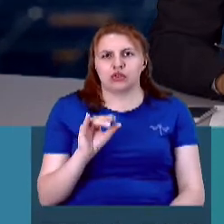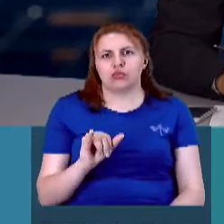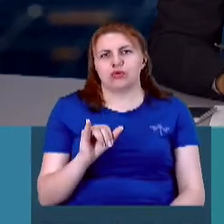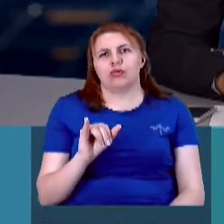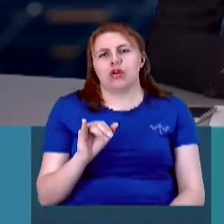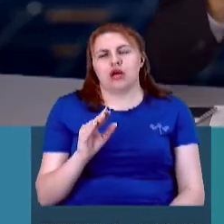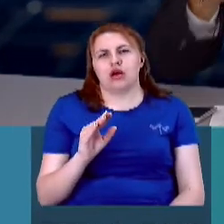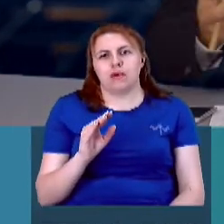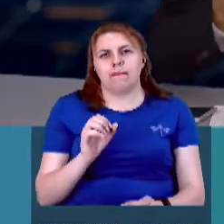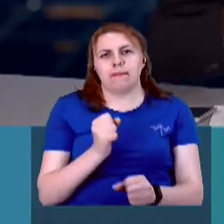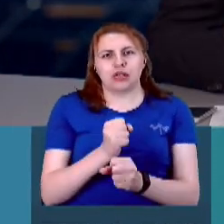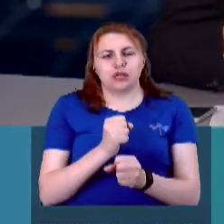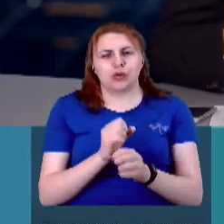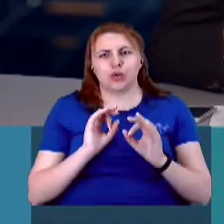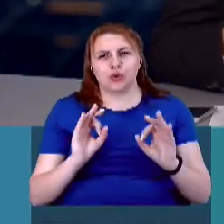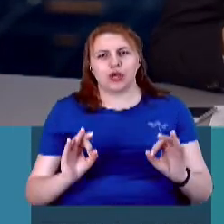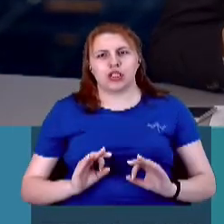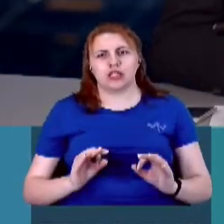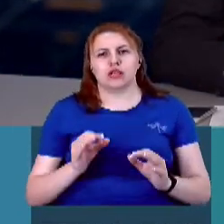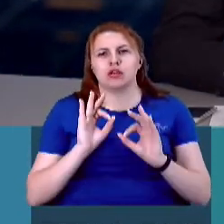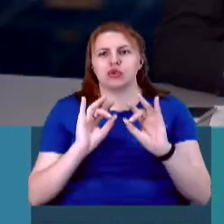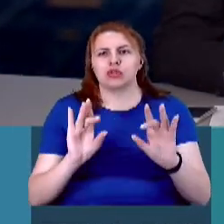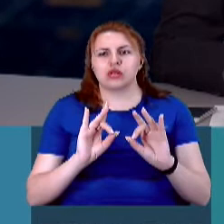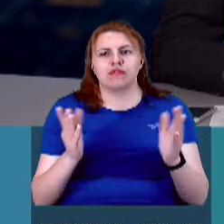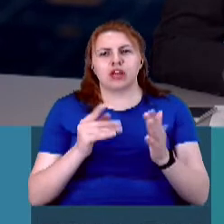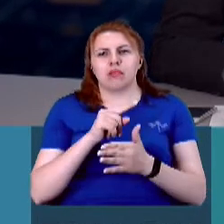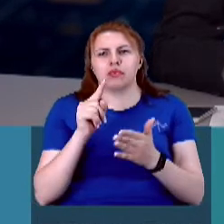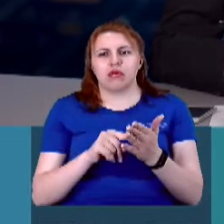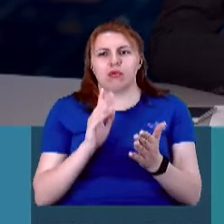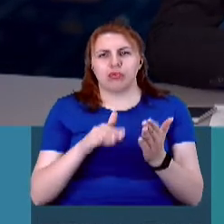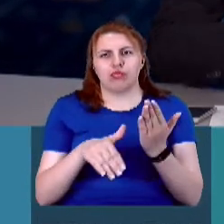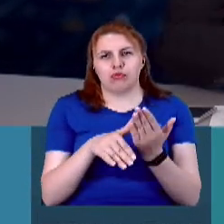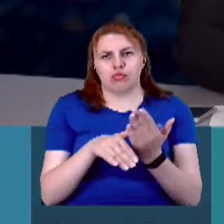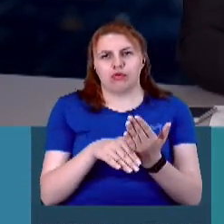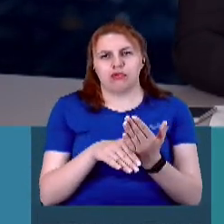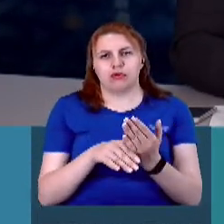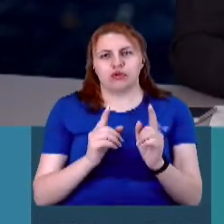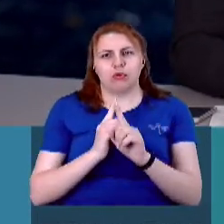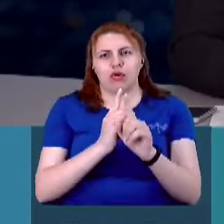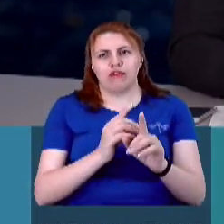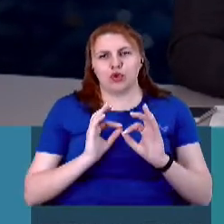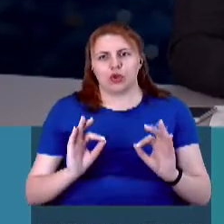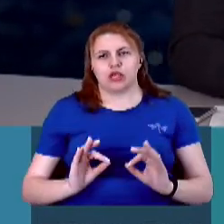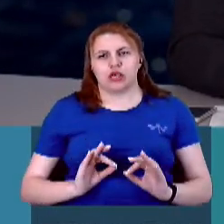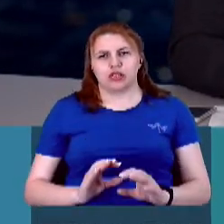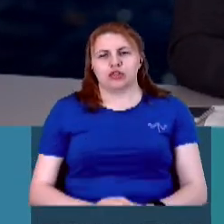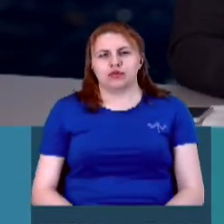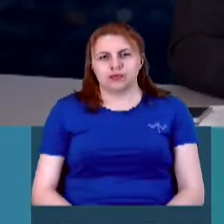юристи УГСПЛ. Розкажіть нам, будь ласка, в яких саме питаннях їй надаватиметься юридичний супровід?